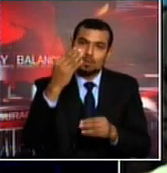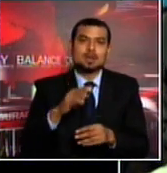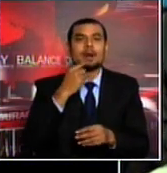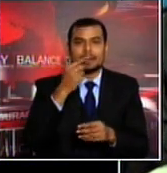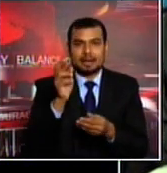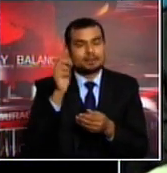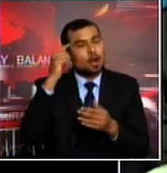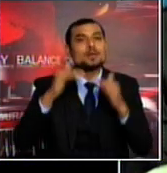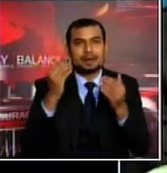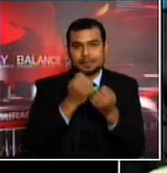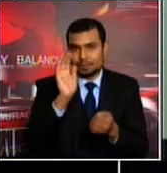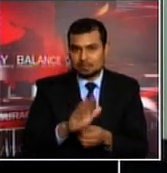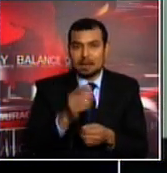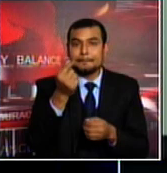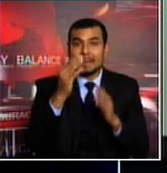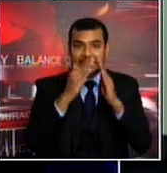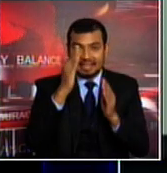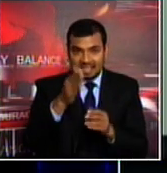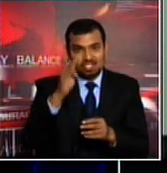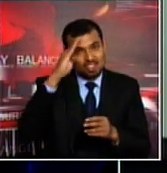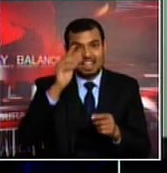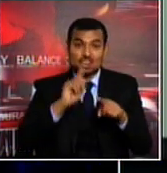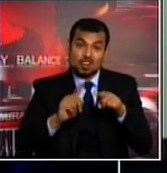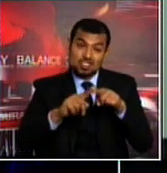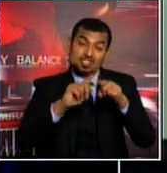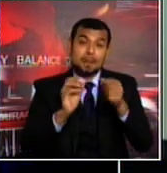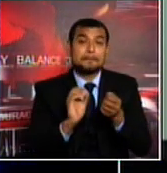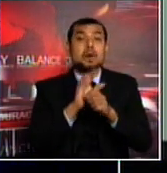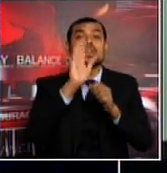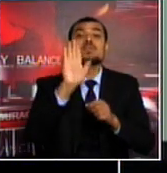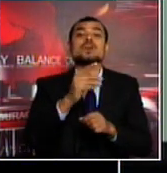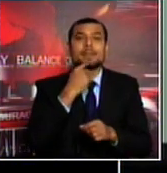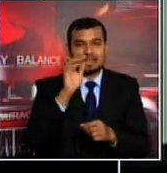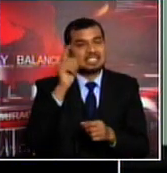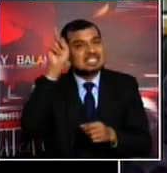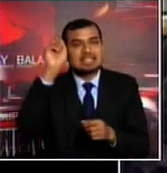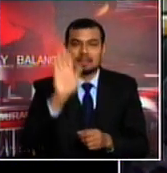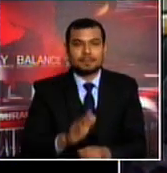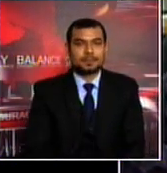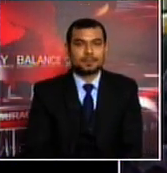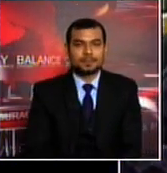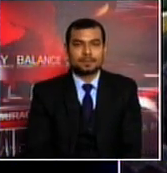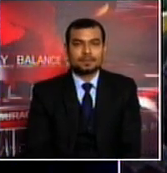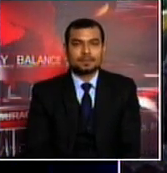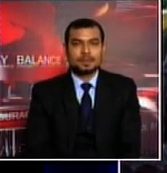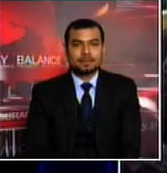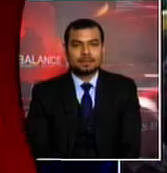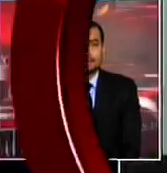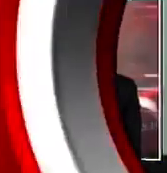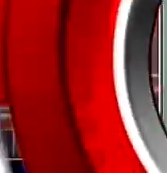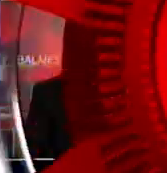थियो। ब्याङ्कले सरकारी खर्च बढ्दै गएकोमा चिन्ता पनि व्यक्त गरेको छ।